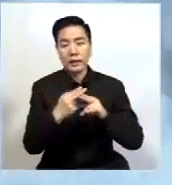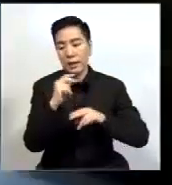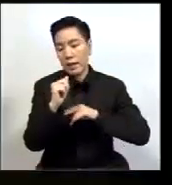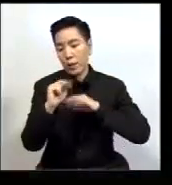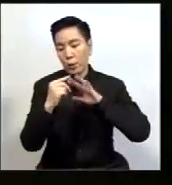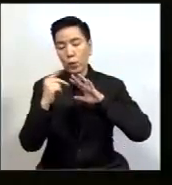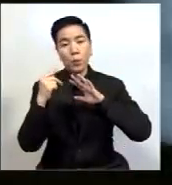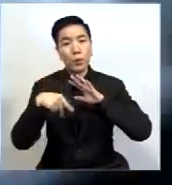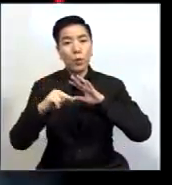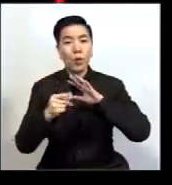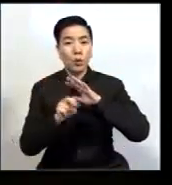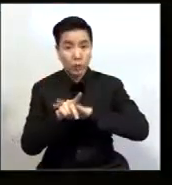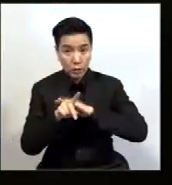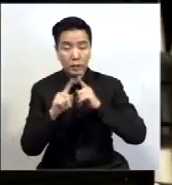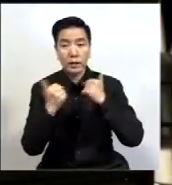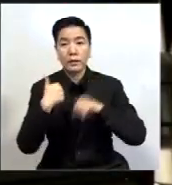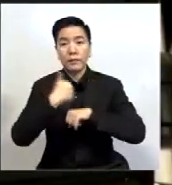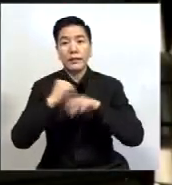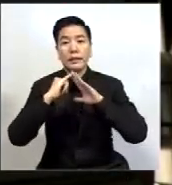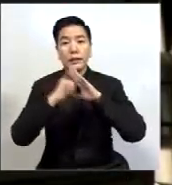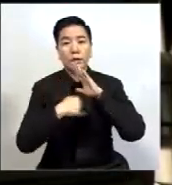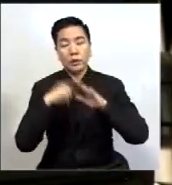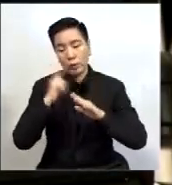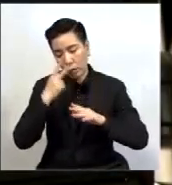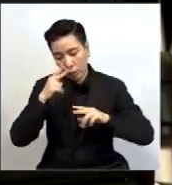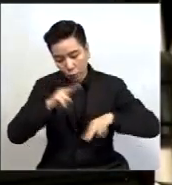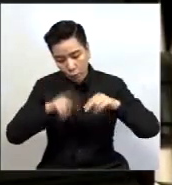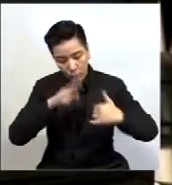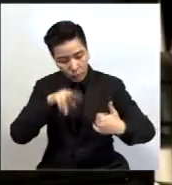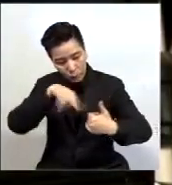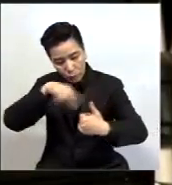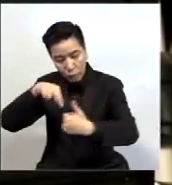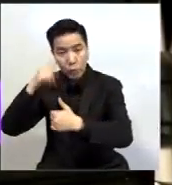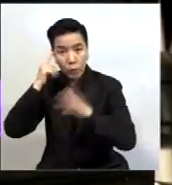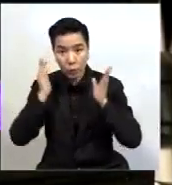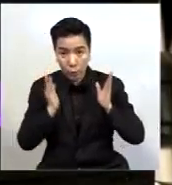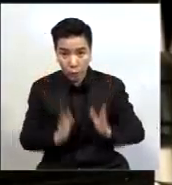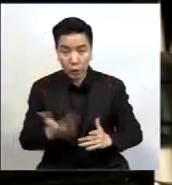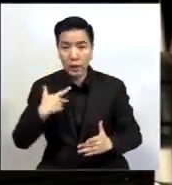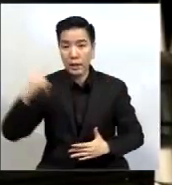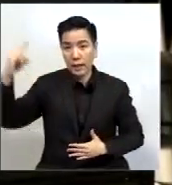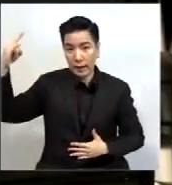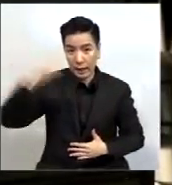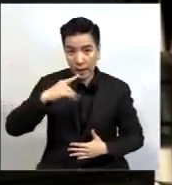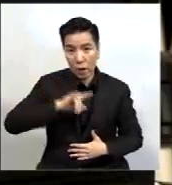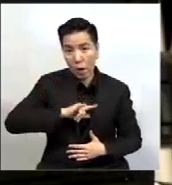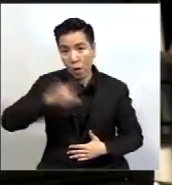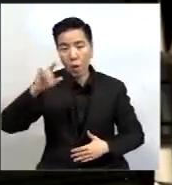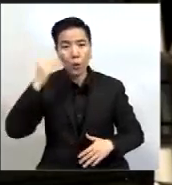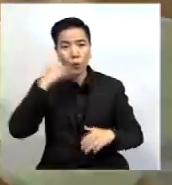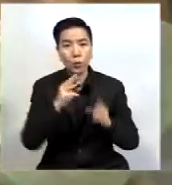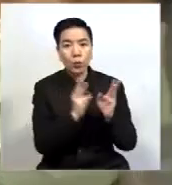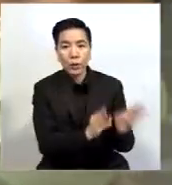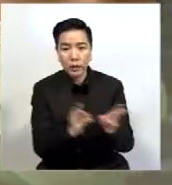นุพงศ์ก็ย้ำนะคะว่าผู้ว่าราชการจังหวัดจะต้องทำการตรวจคัดกรองบุคคลที่เดินทางเข้าออกประเทศไทยทุ